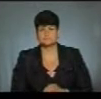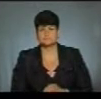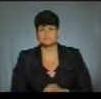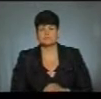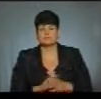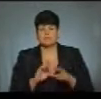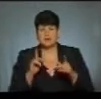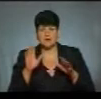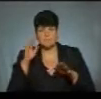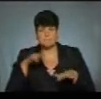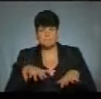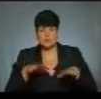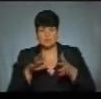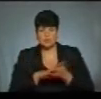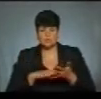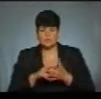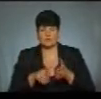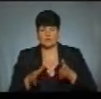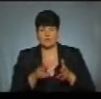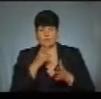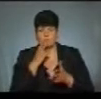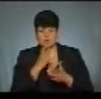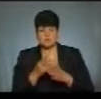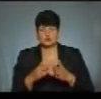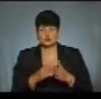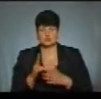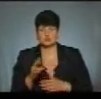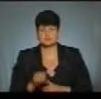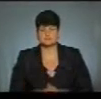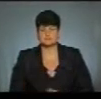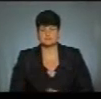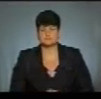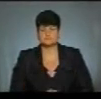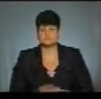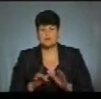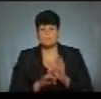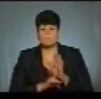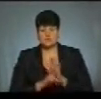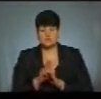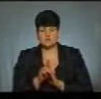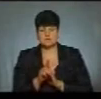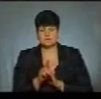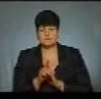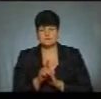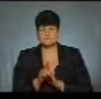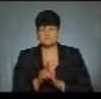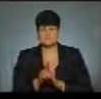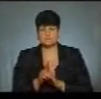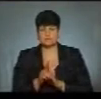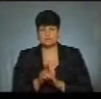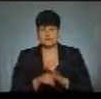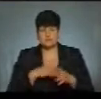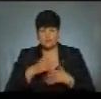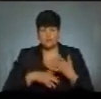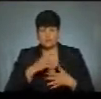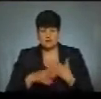Як паводок руйнував дорогу, бачила і сусідка Ганни Гурель, Ірина Гайдай. Почали водити, чи аж чорне